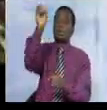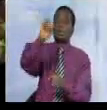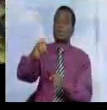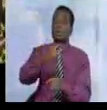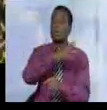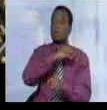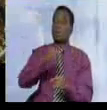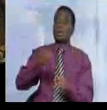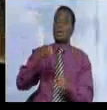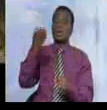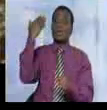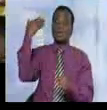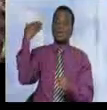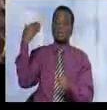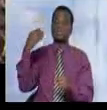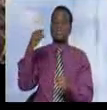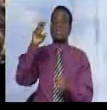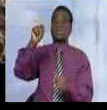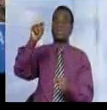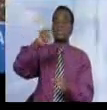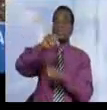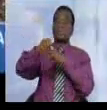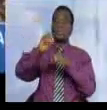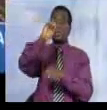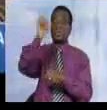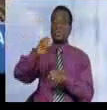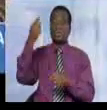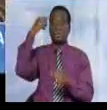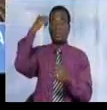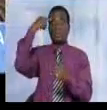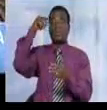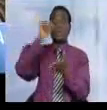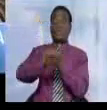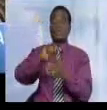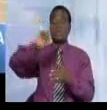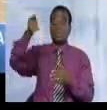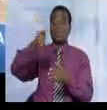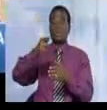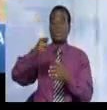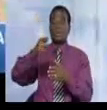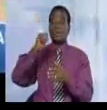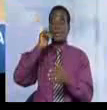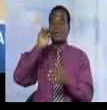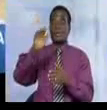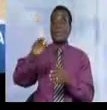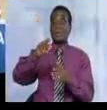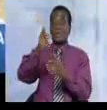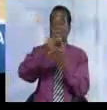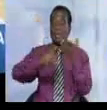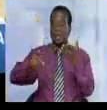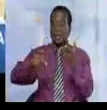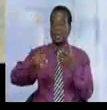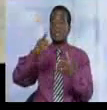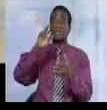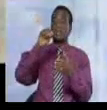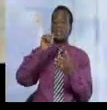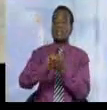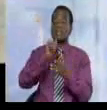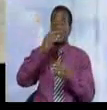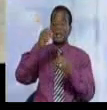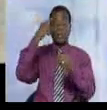prêts généralement tournent autour de 20%. Pour cette première phase, priorité est faite aux femmes de l'intérieur du pays qui bénéficient de